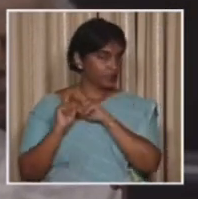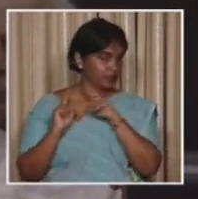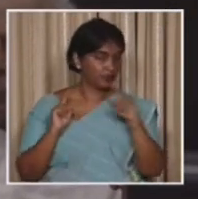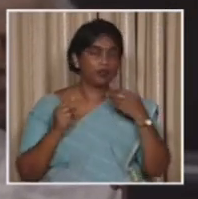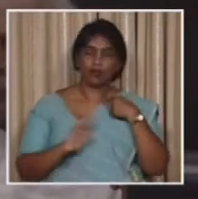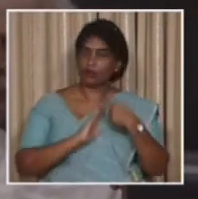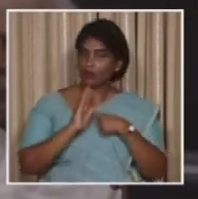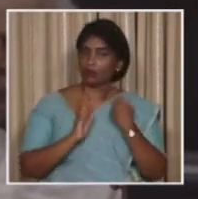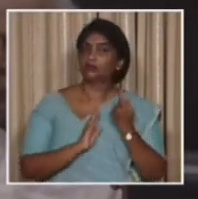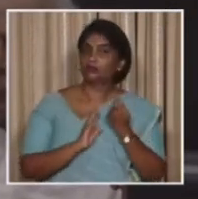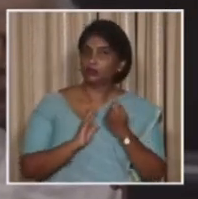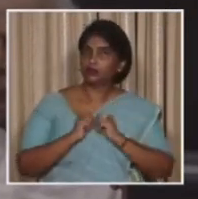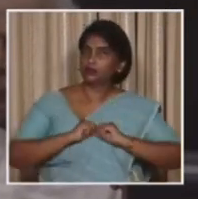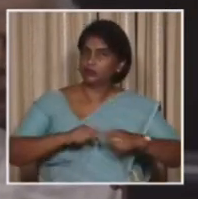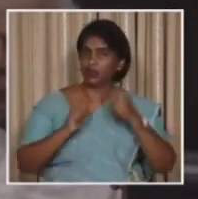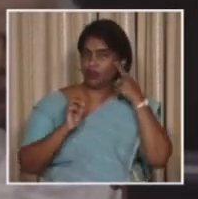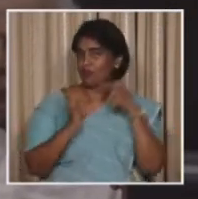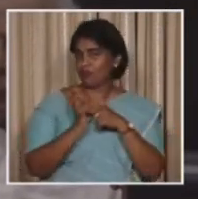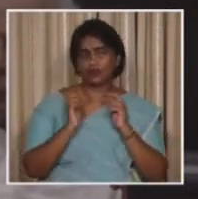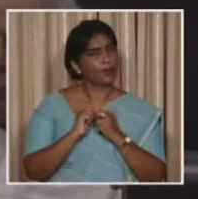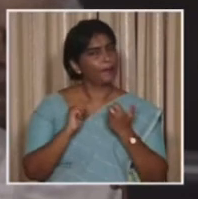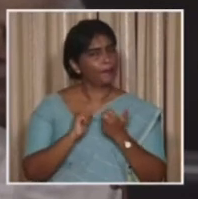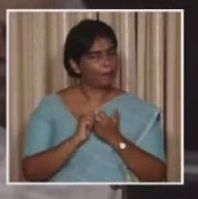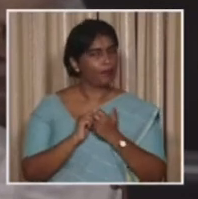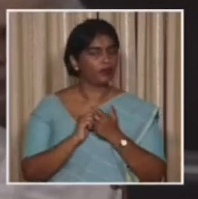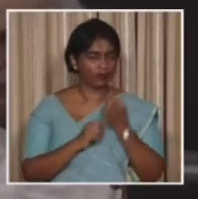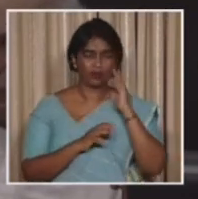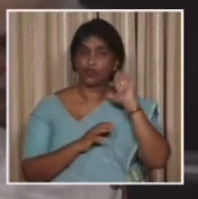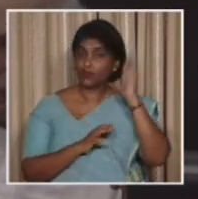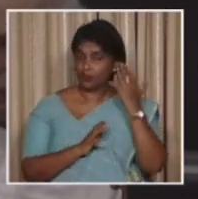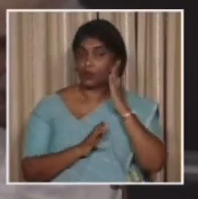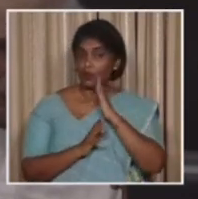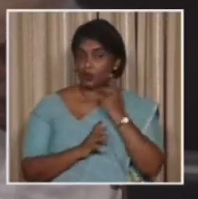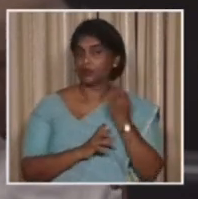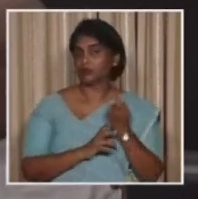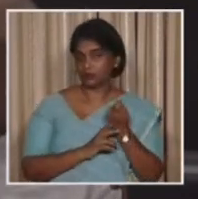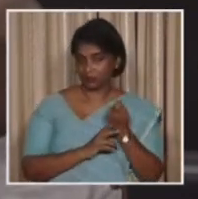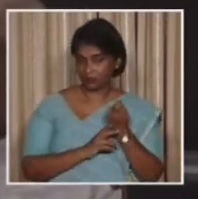අපේ රටේ ආර්ථිකය පවත්වන අර්බුදකාරී තත්ත්වයේ විශේෂයෙන් විදේශ විනිමය